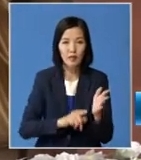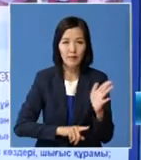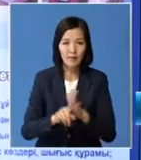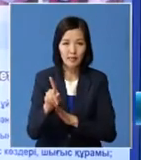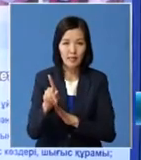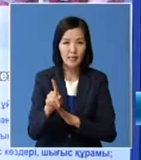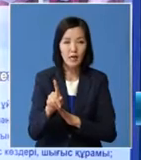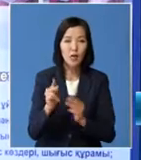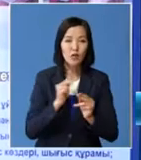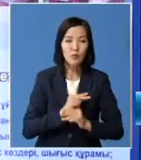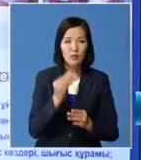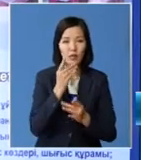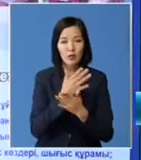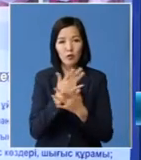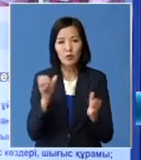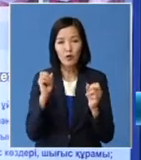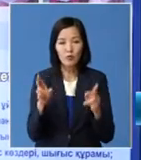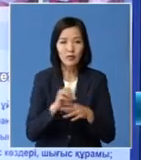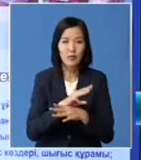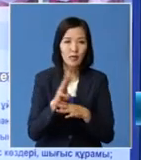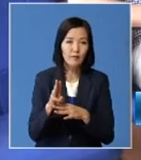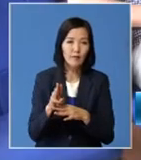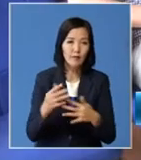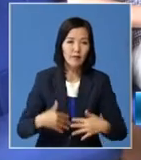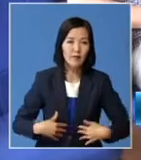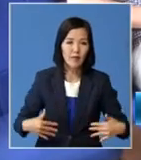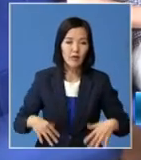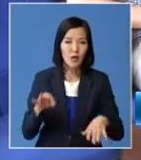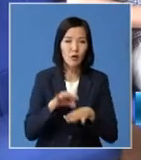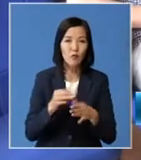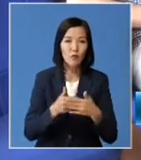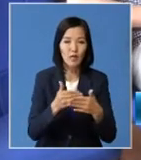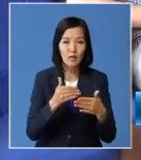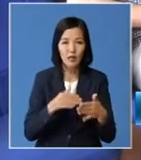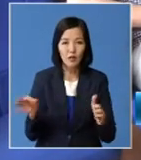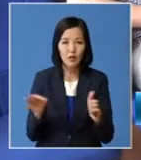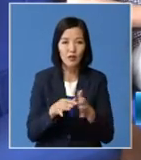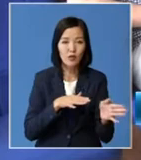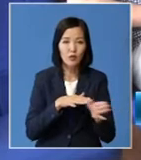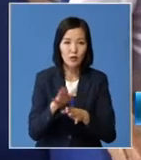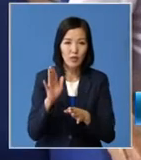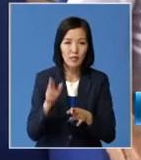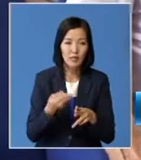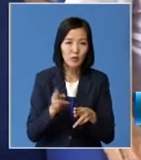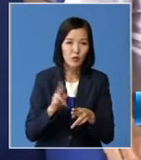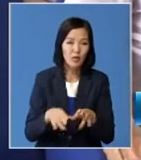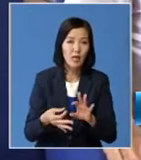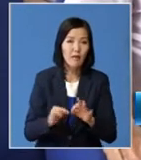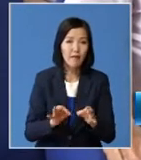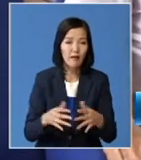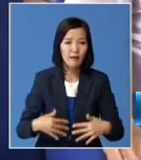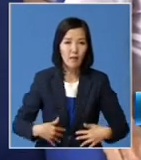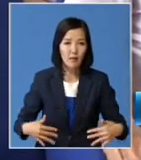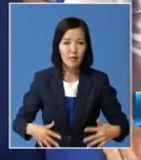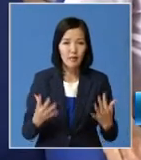келеді. Ал ол жұмыстар азық-түлік қауіпсіздігін қамтамасыз ету, ветеринариялық аурулардың алдын алу мақсатында жүзеге асырылады. Сондай-ақ нақты мал